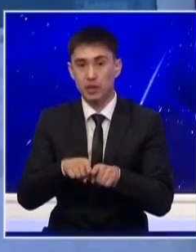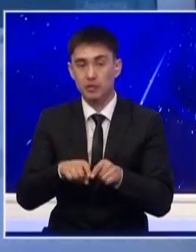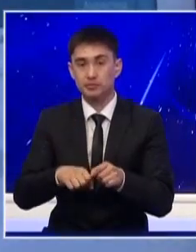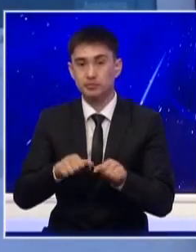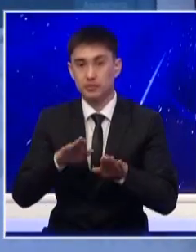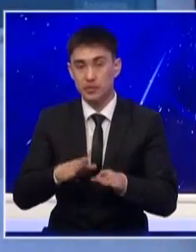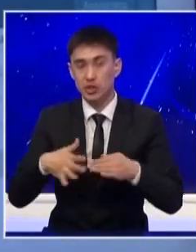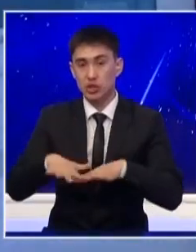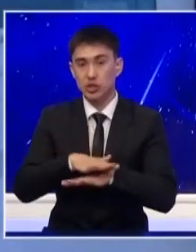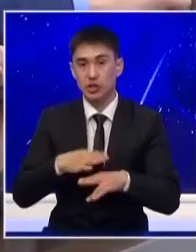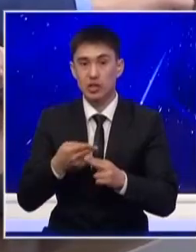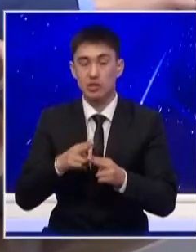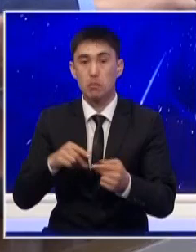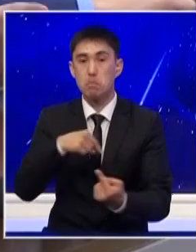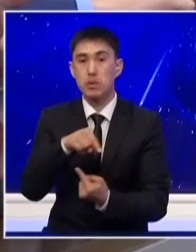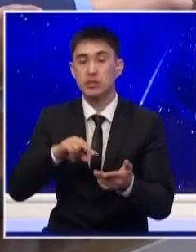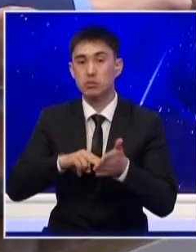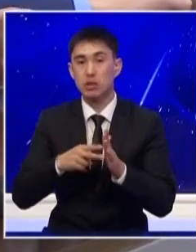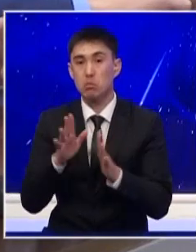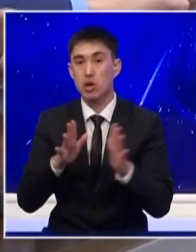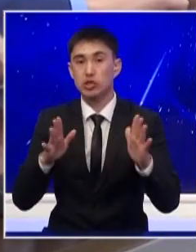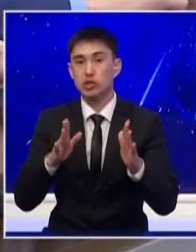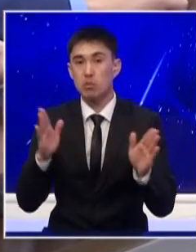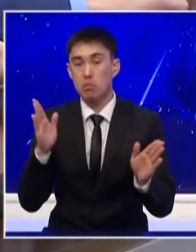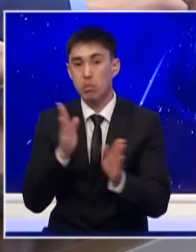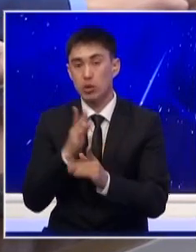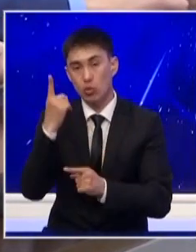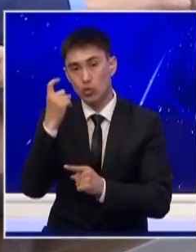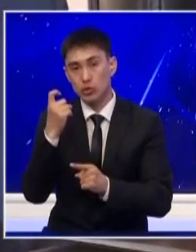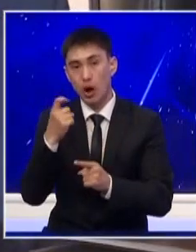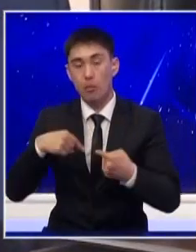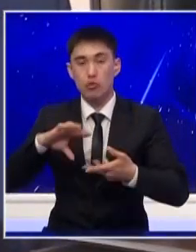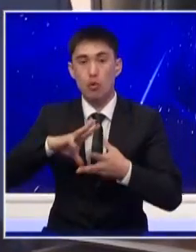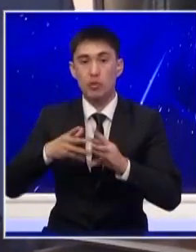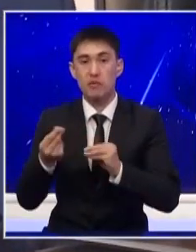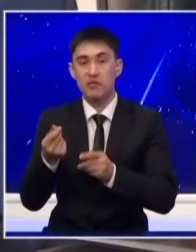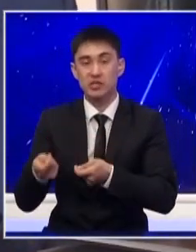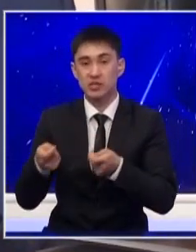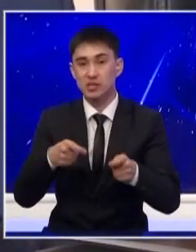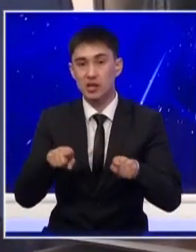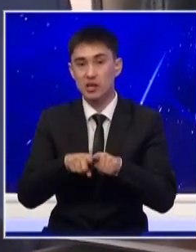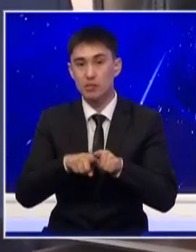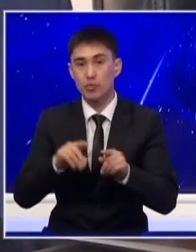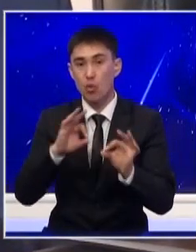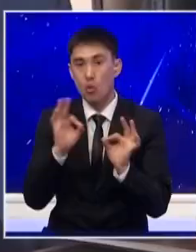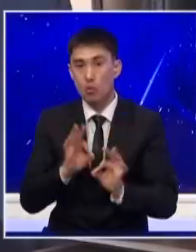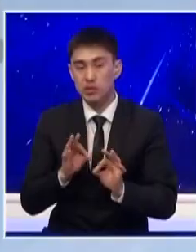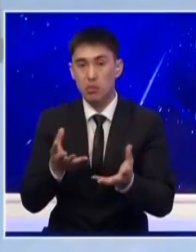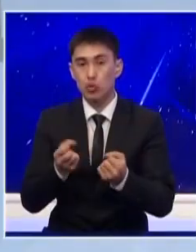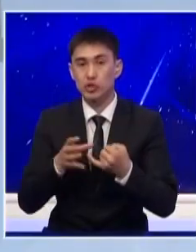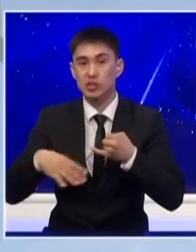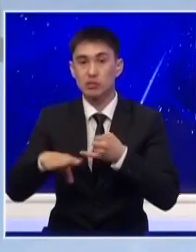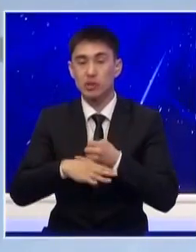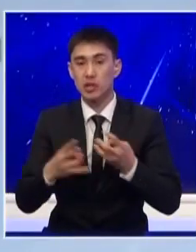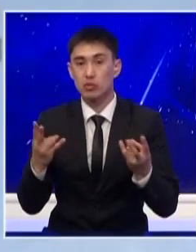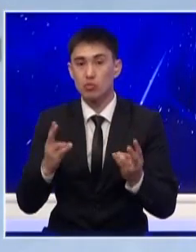приоритета местных жителей, является бизнес-план с большим прогнозным объемом инвестиций. Таким образом, для получения земель